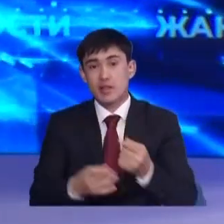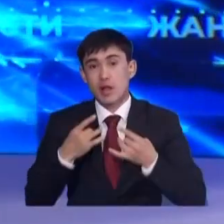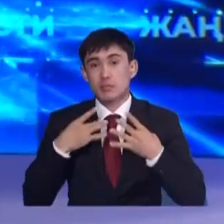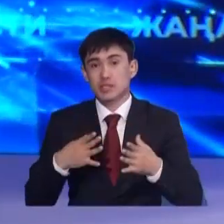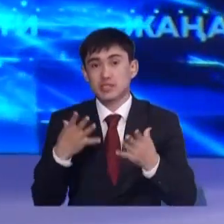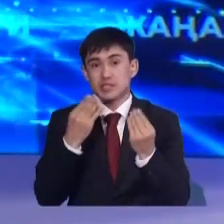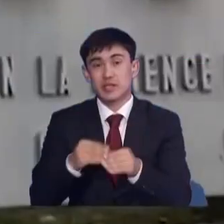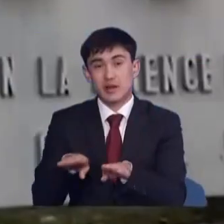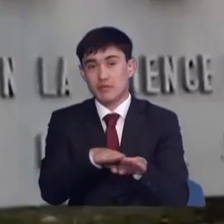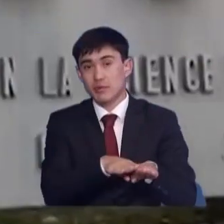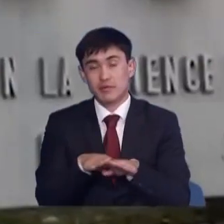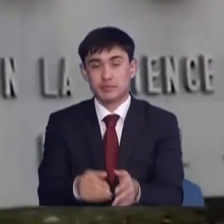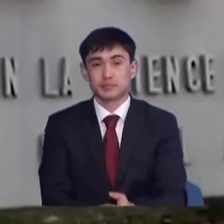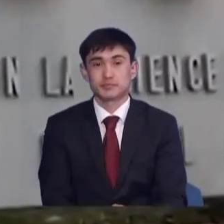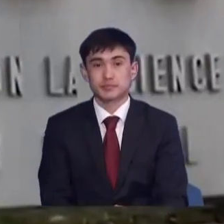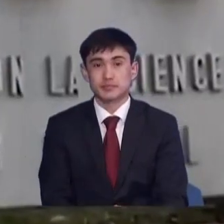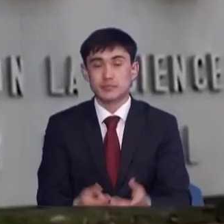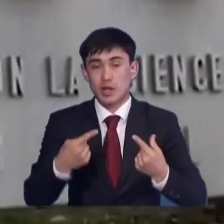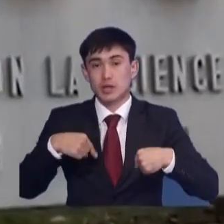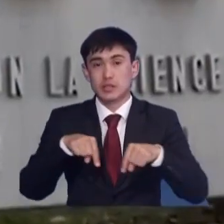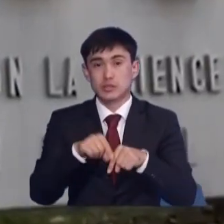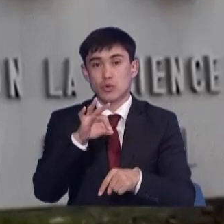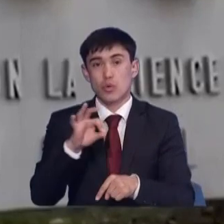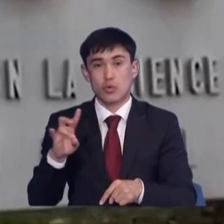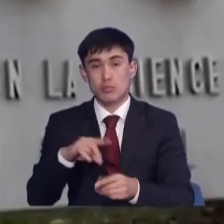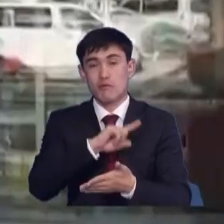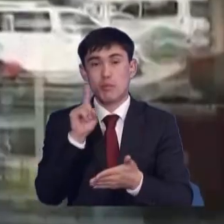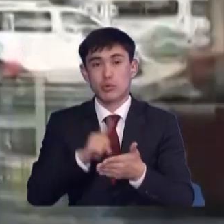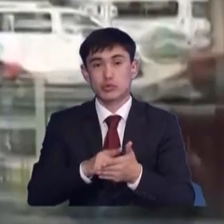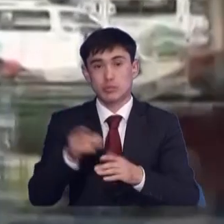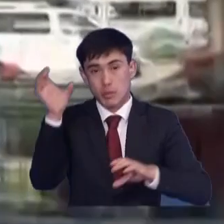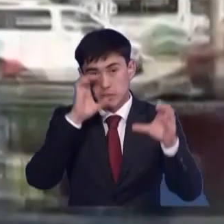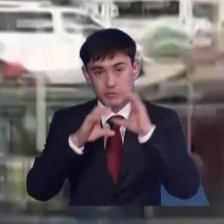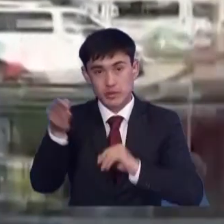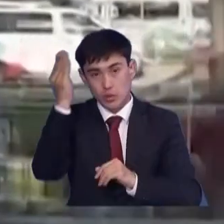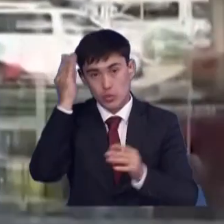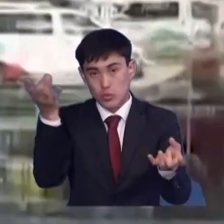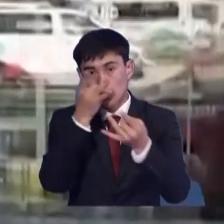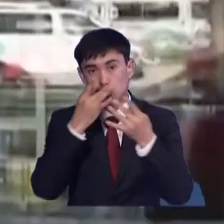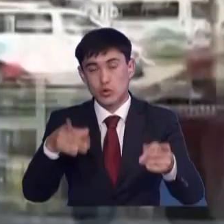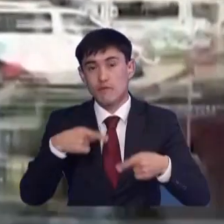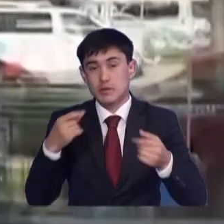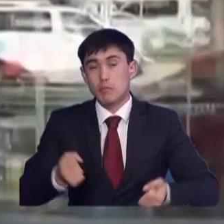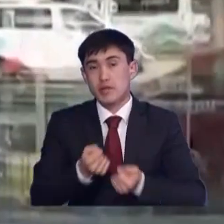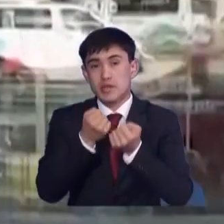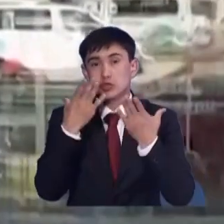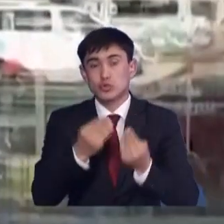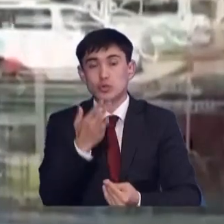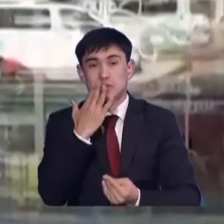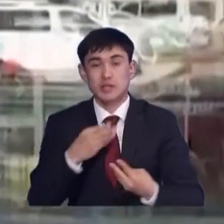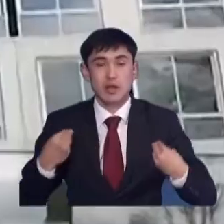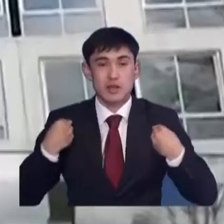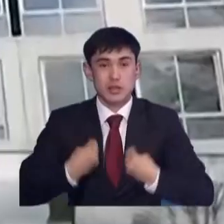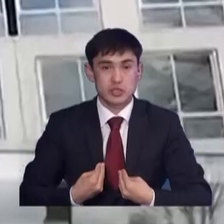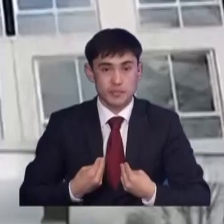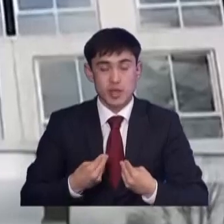равноправия. В организации ООН по вопросам образования, науки и культуры выразили поддержку Дню национальной